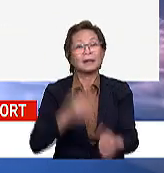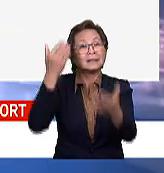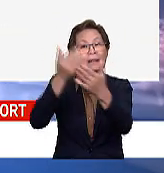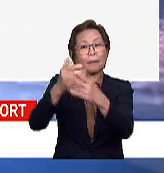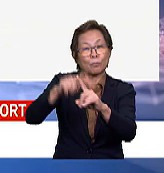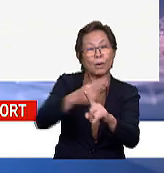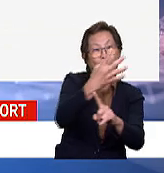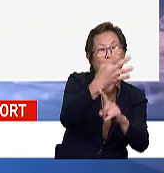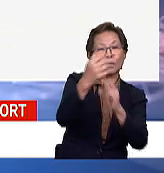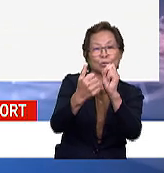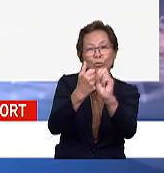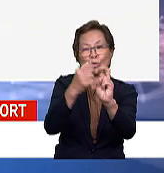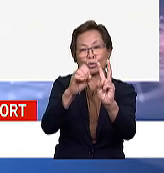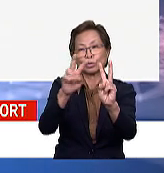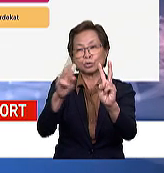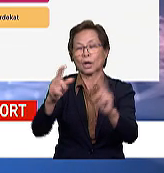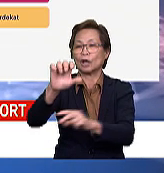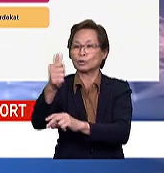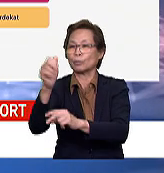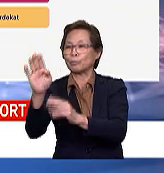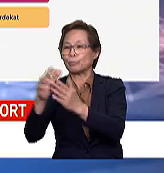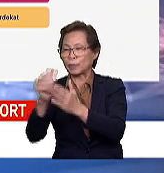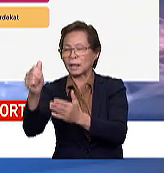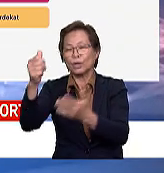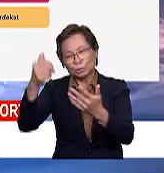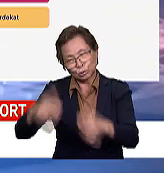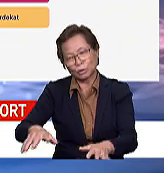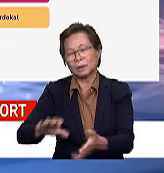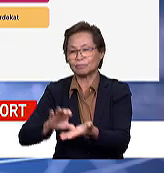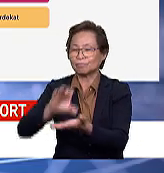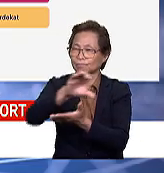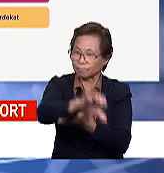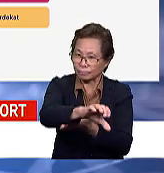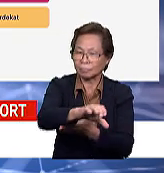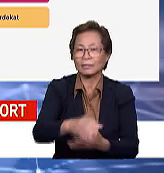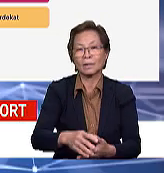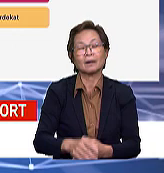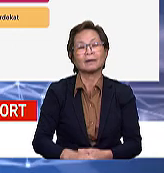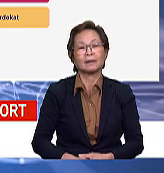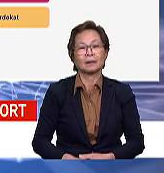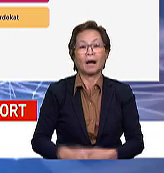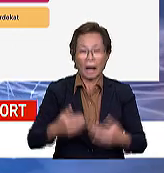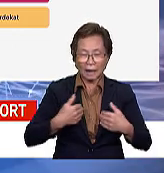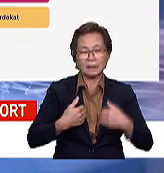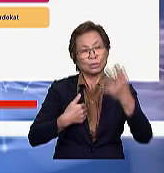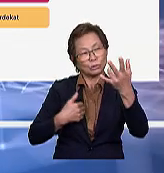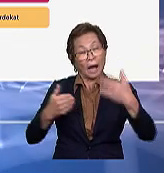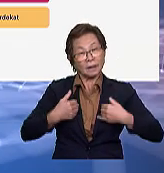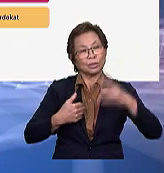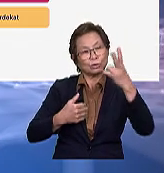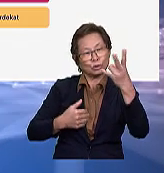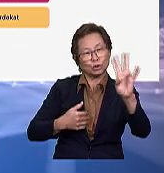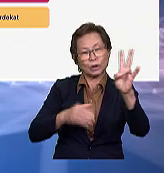epro 2021 10 Billionaire lagi telah disalurkan jadi Baki sebanyak 17